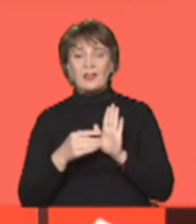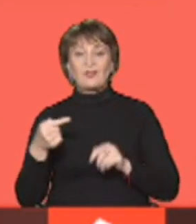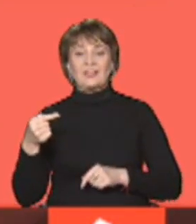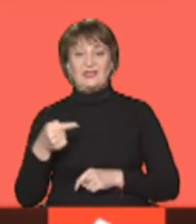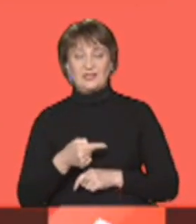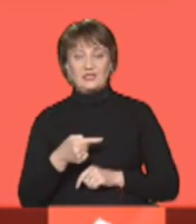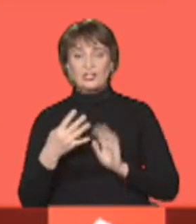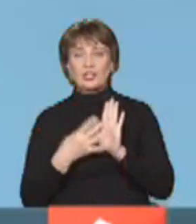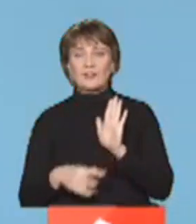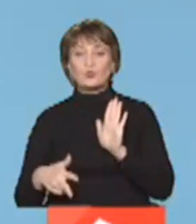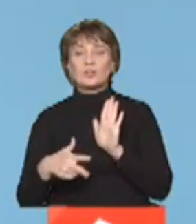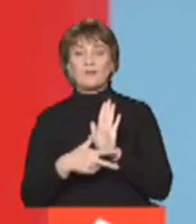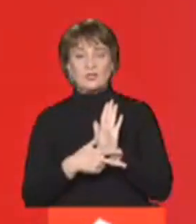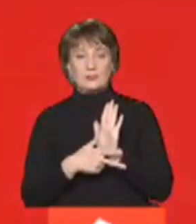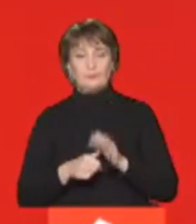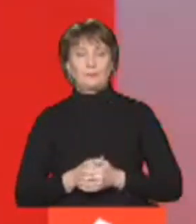9098 людей.